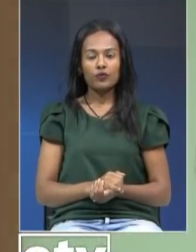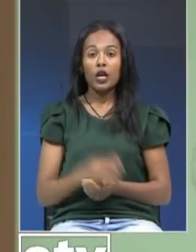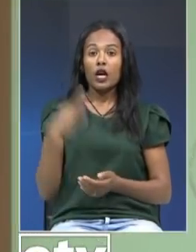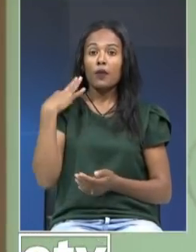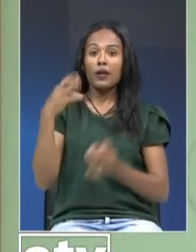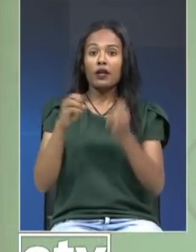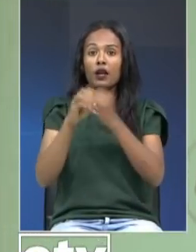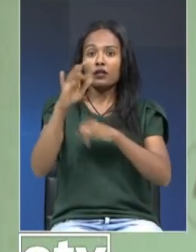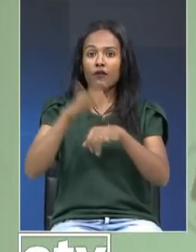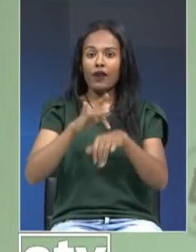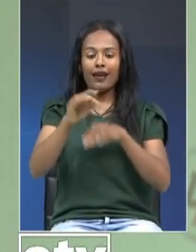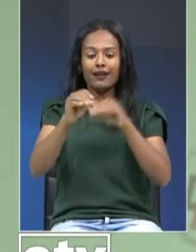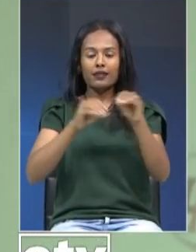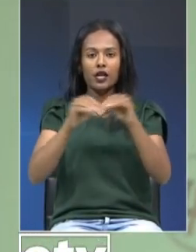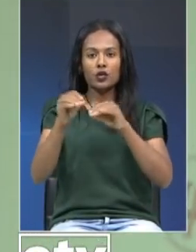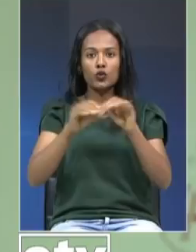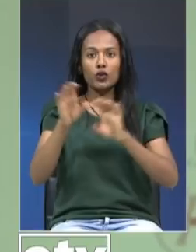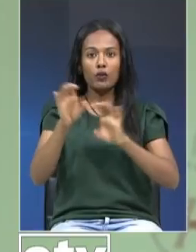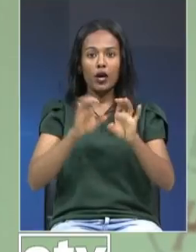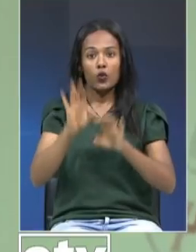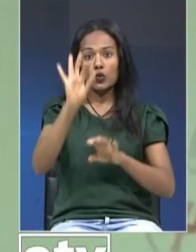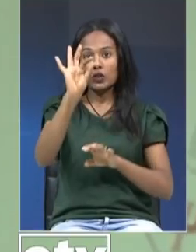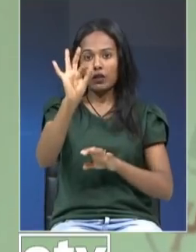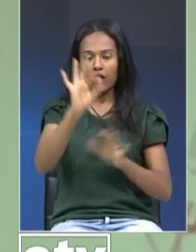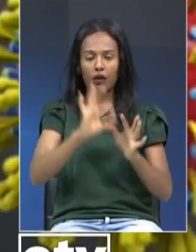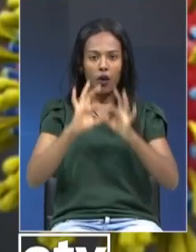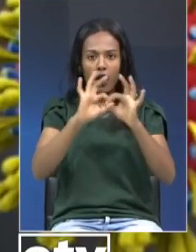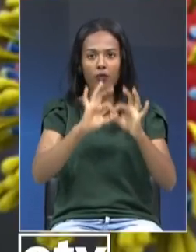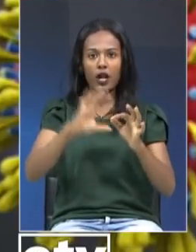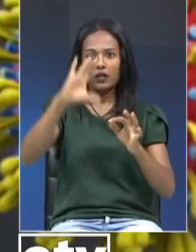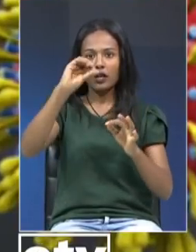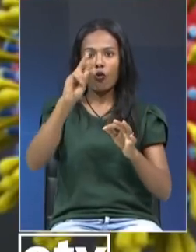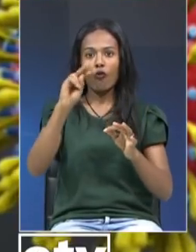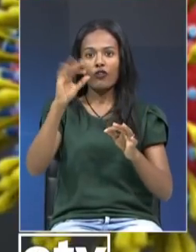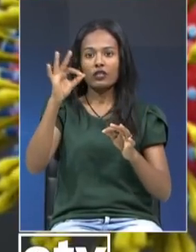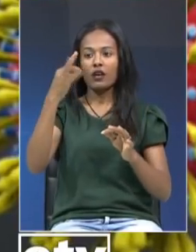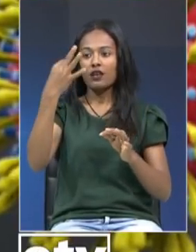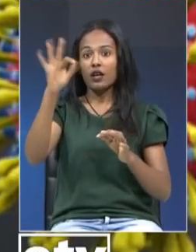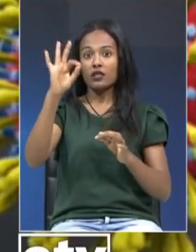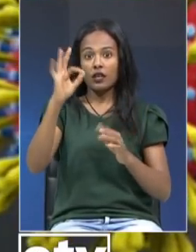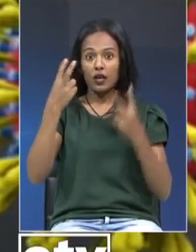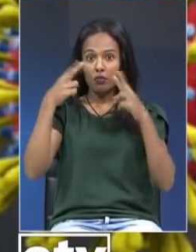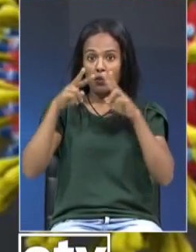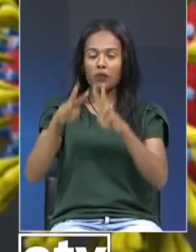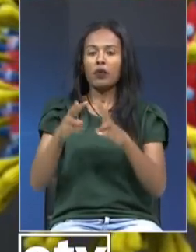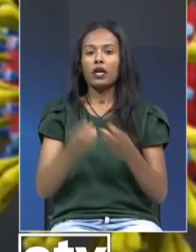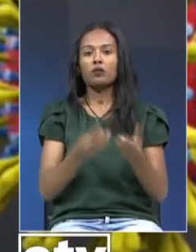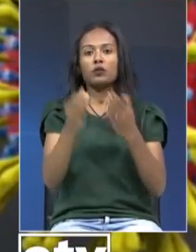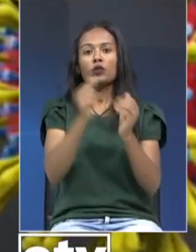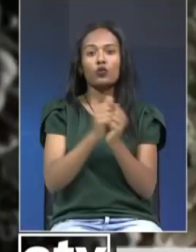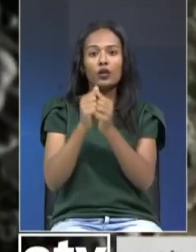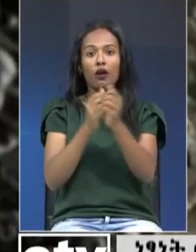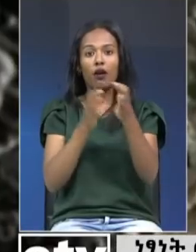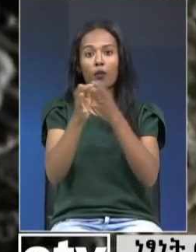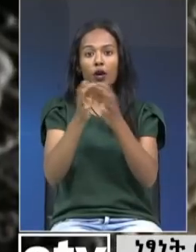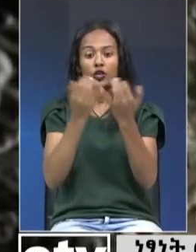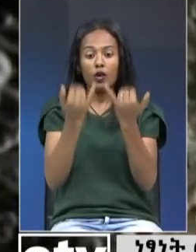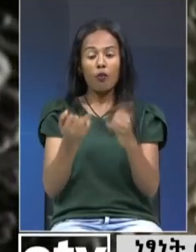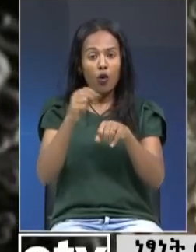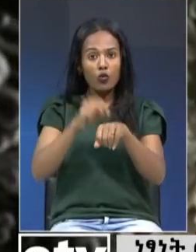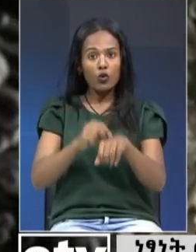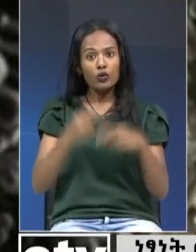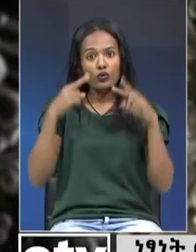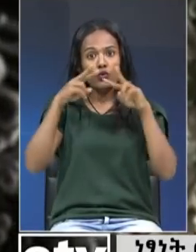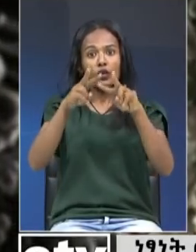በጤና ዘርፍ ላይ እንቅስቃሴዎችን የሚያደርጉ 9 ማህበራት የኮቪድ-19 ወረርሽኝ በሚመለከት በሰጡት የጋራ መግለጫ በአሁኑ ወቅት